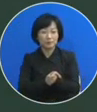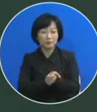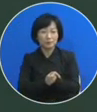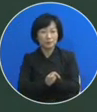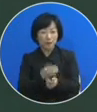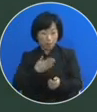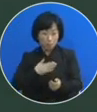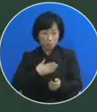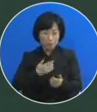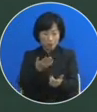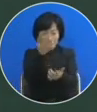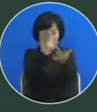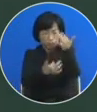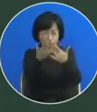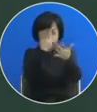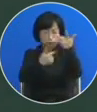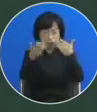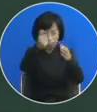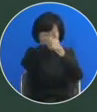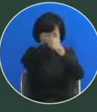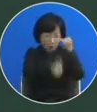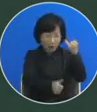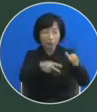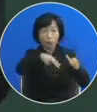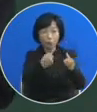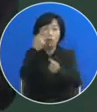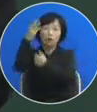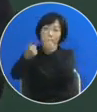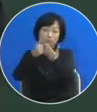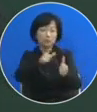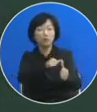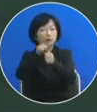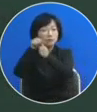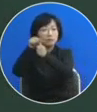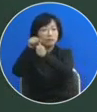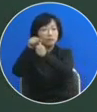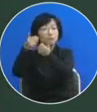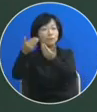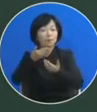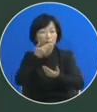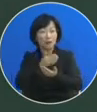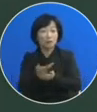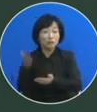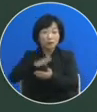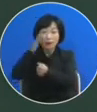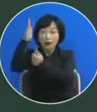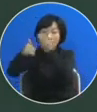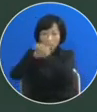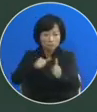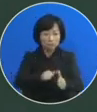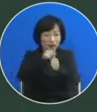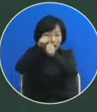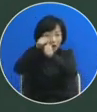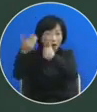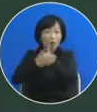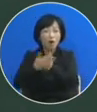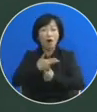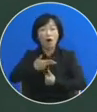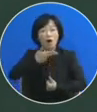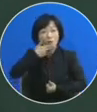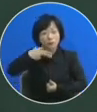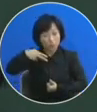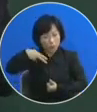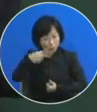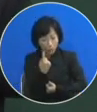들어가도 하나님 건지실 것이다. Even if we go into the fire, God will save us. 그리 아니하실지라도. Even if He does not.